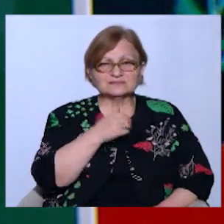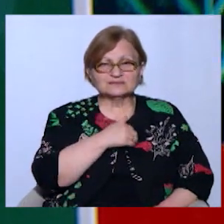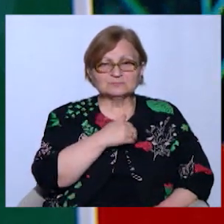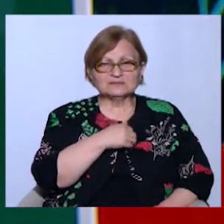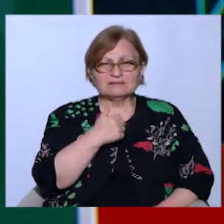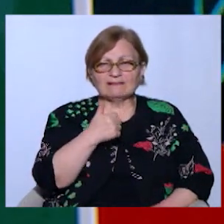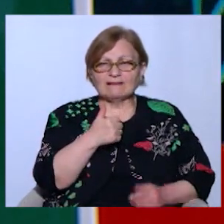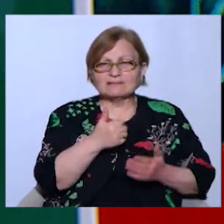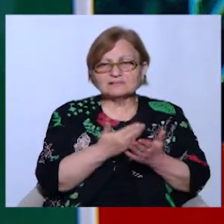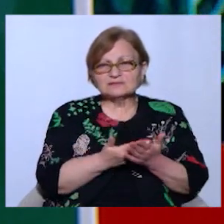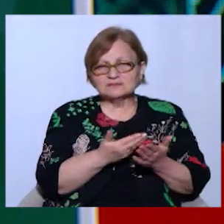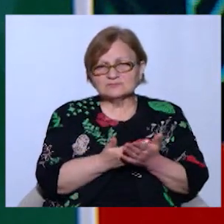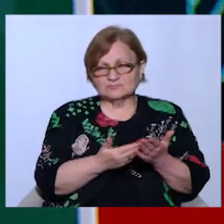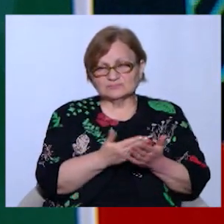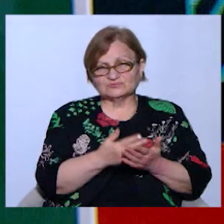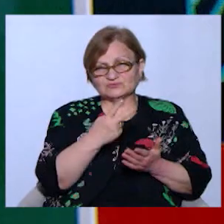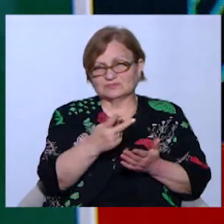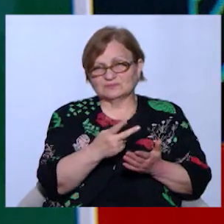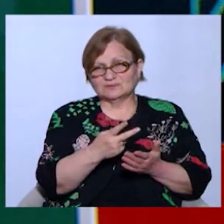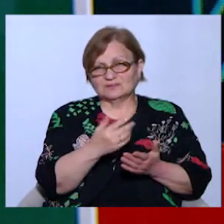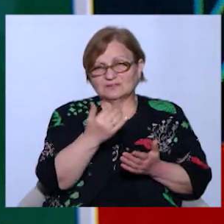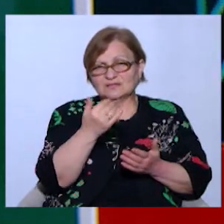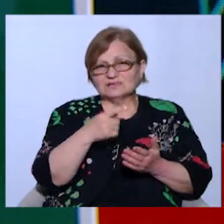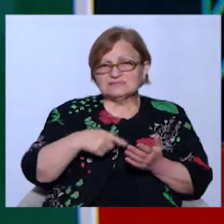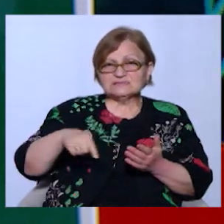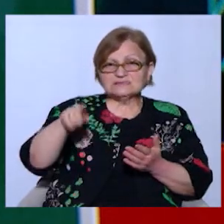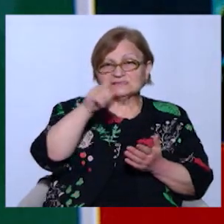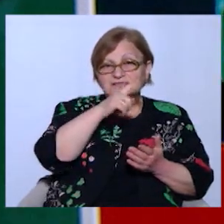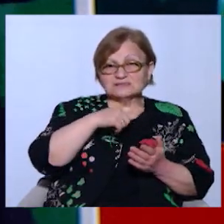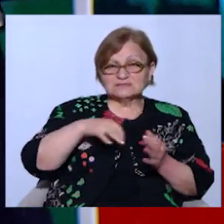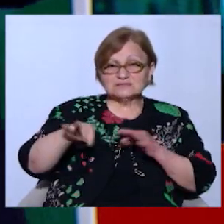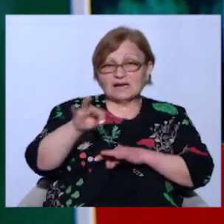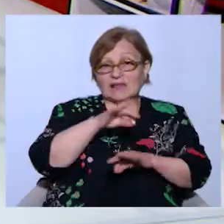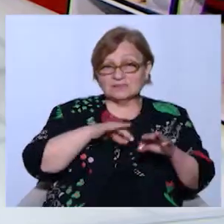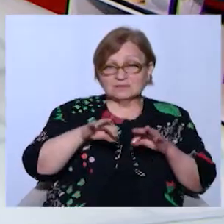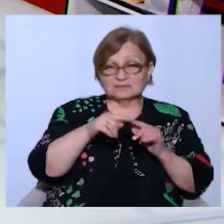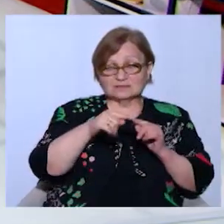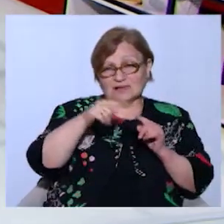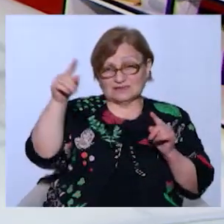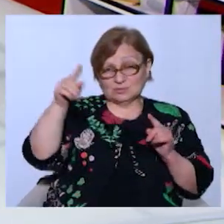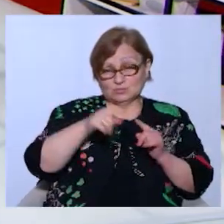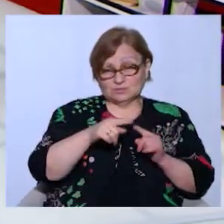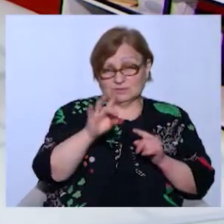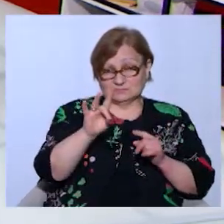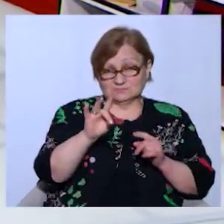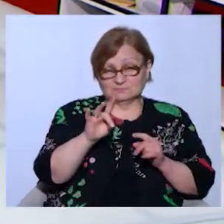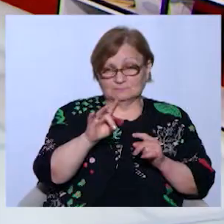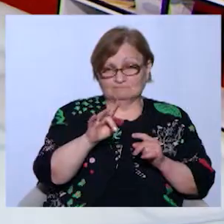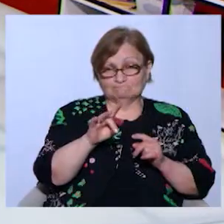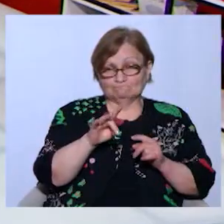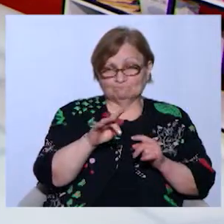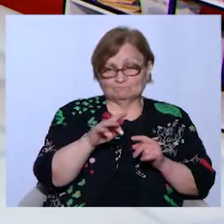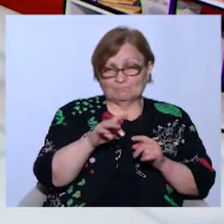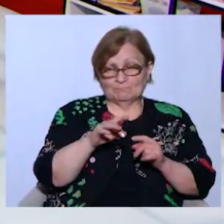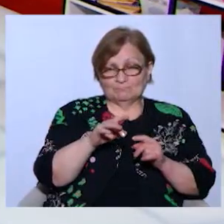გითხრათ წრის რადიუსსა და მის ფართობთან შედარებით, დაკავშირებით. მაქს ერთი ეს წრეწირი